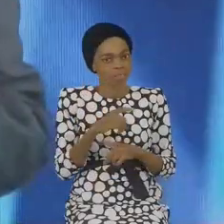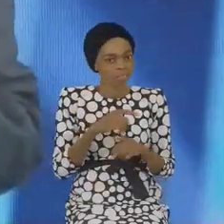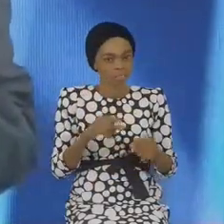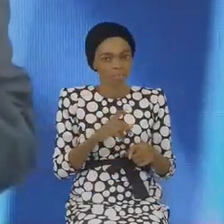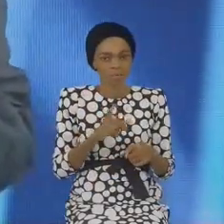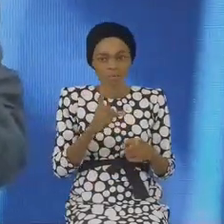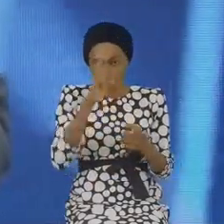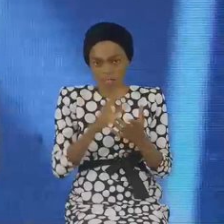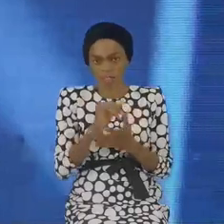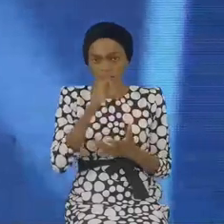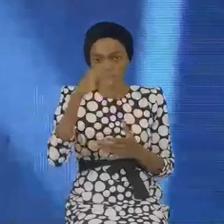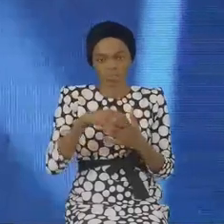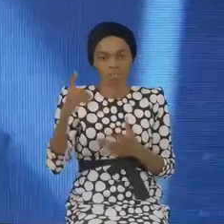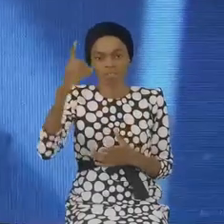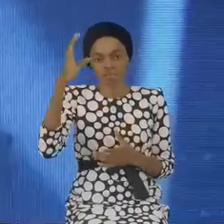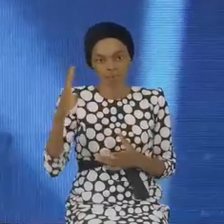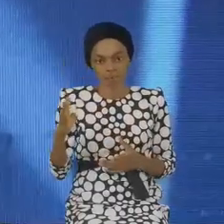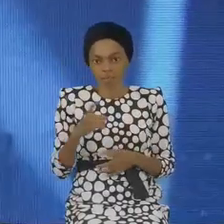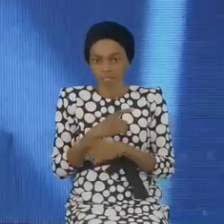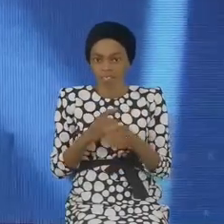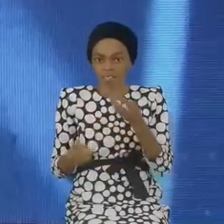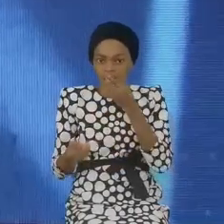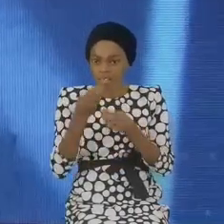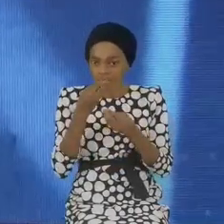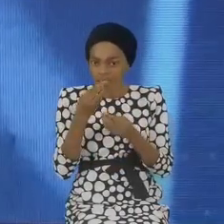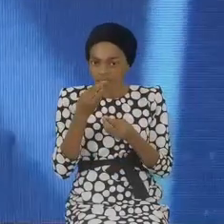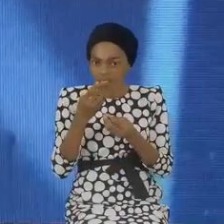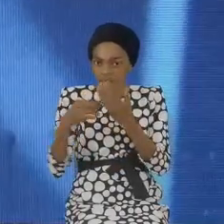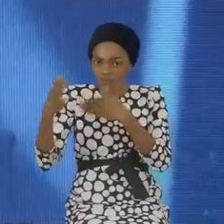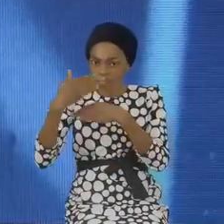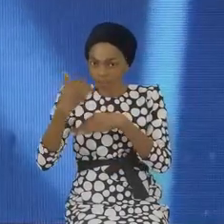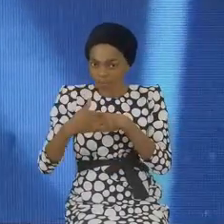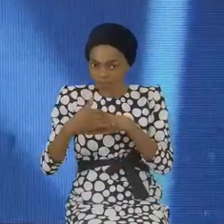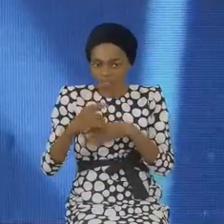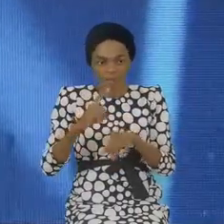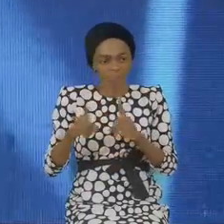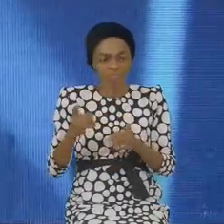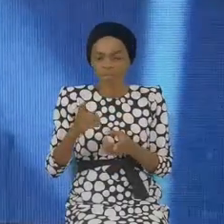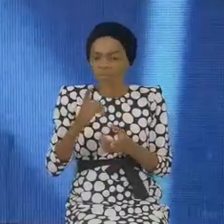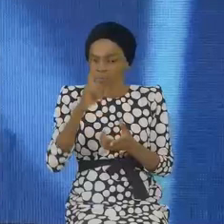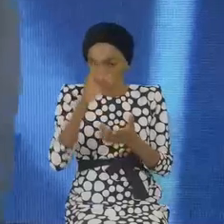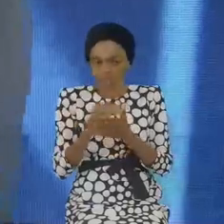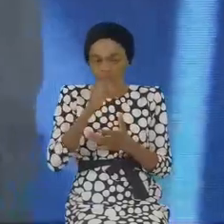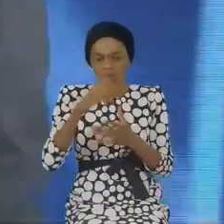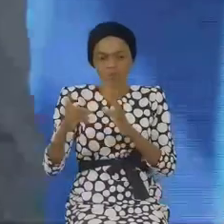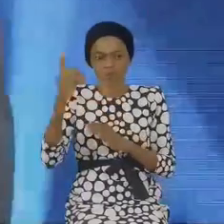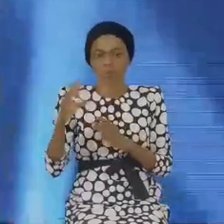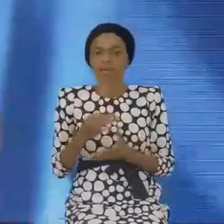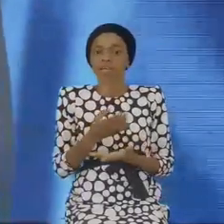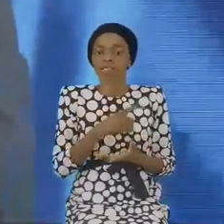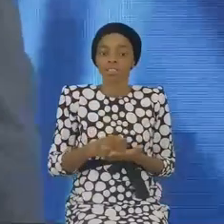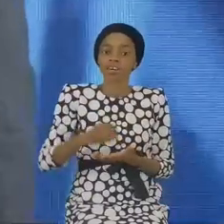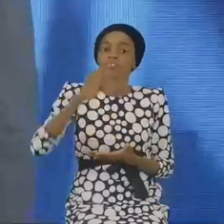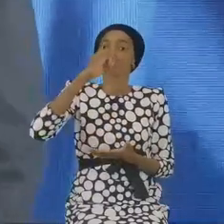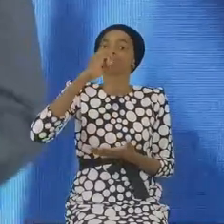Dieu. Ils ont mangé la manne, mais ils ne crurent pas en Dieu. Ils ont bu l'eau du rocher,